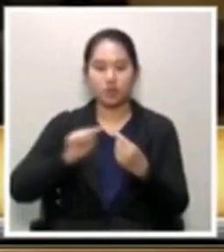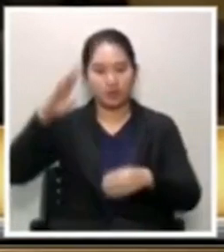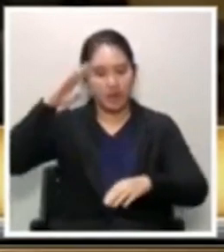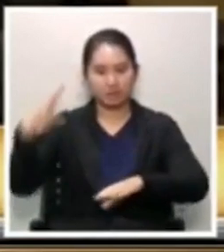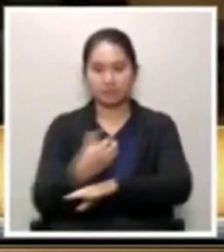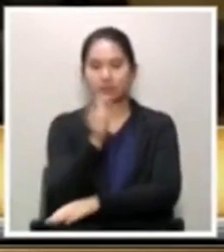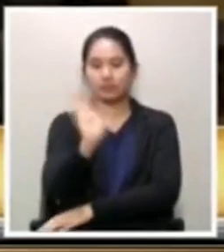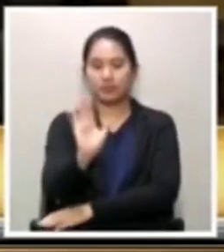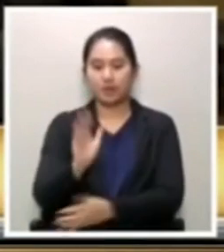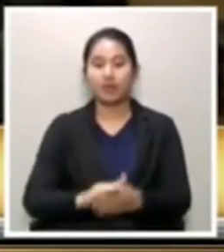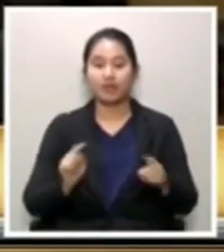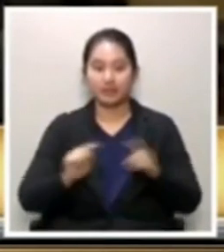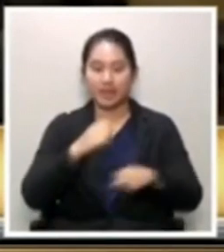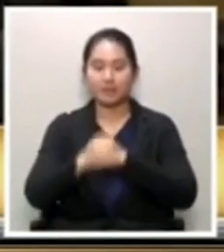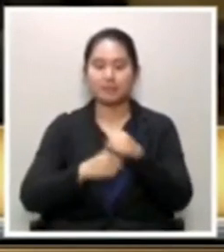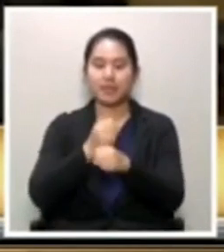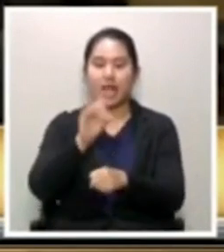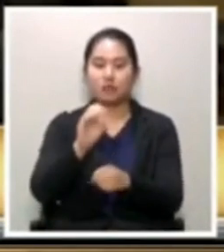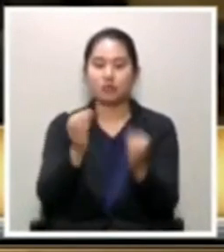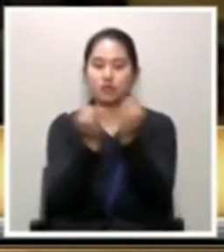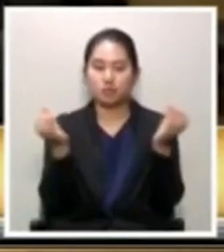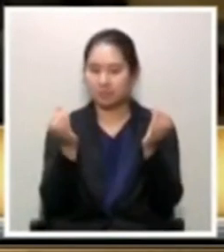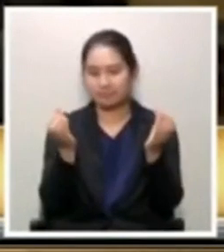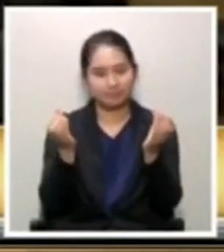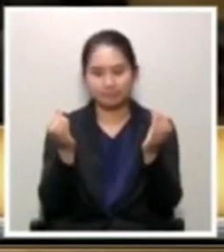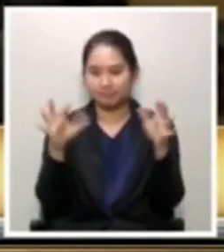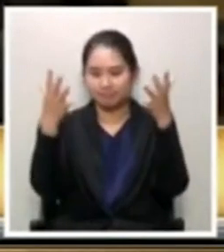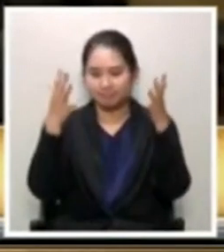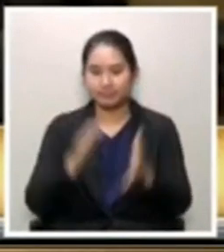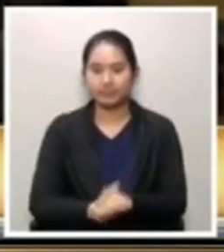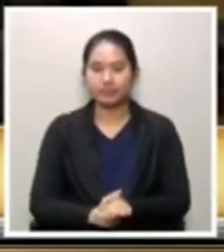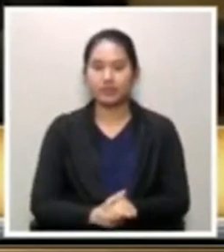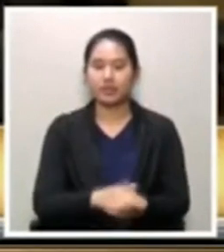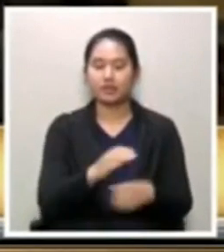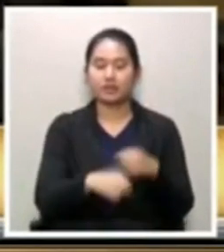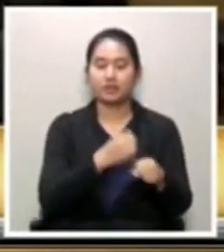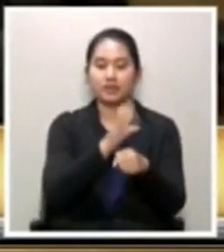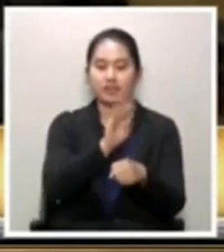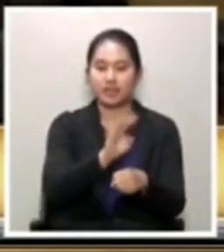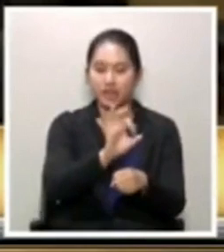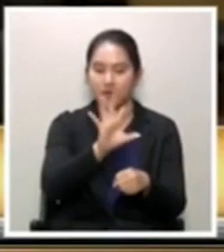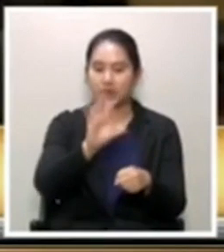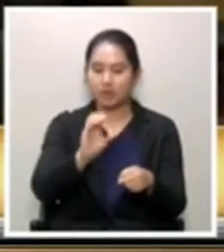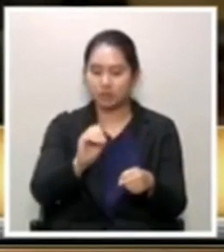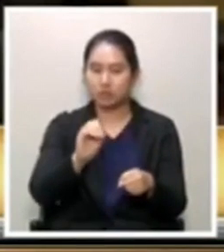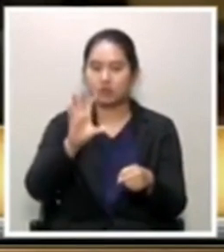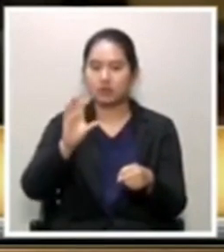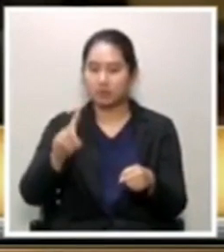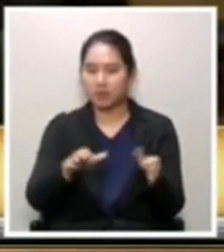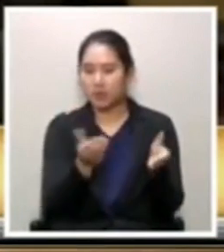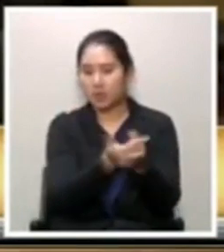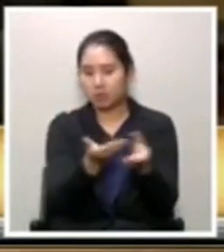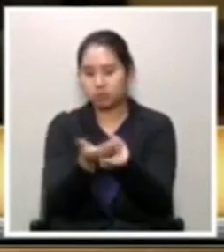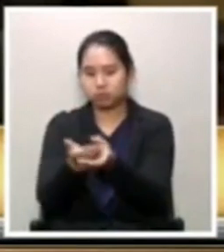นูญ2560ไม่มีคุณสมบัติเหล่านี้เลยครับตั้งแต่49 50 57 60 4ฉบับหลัง